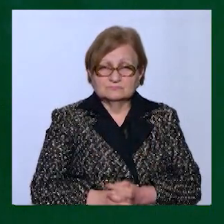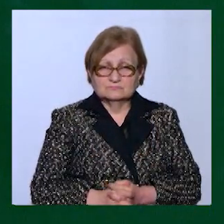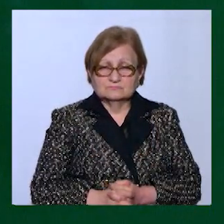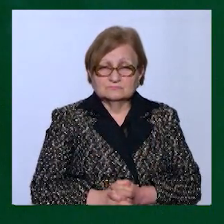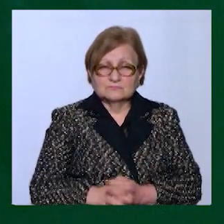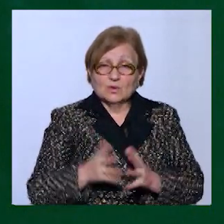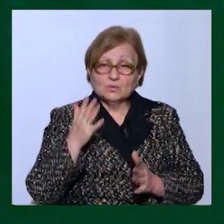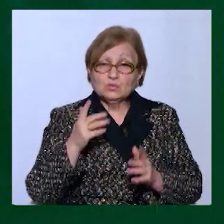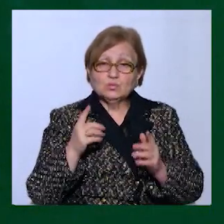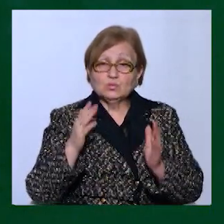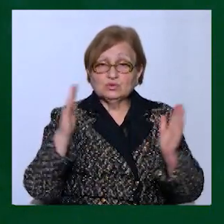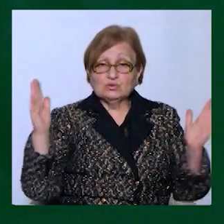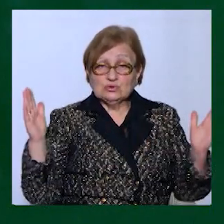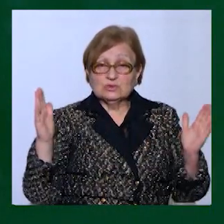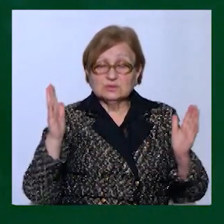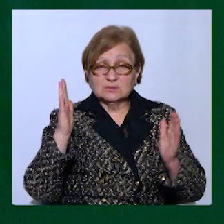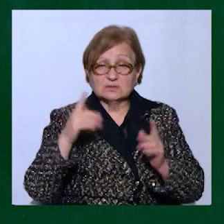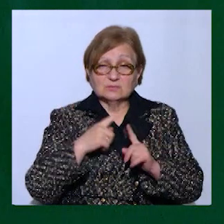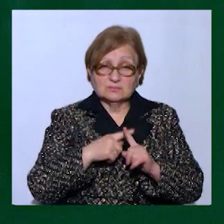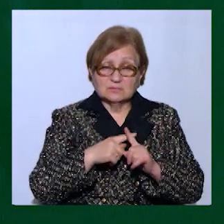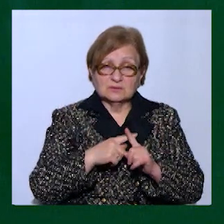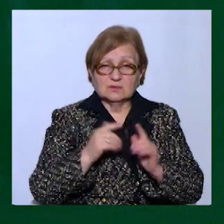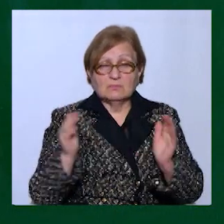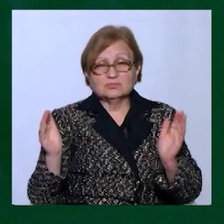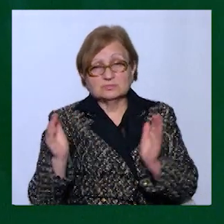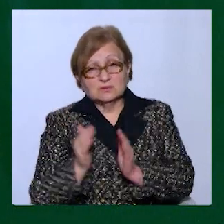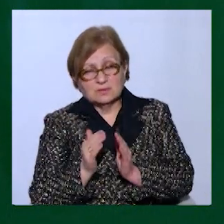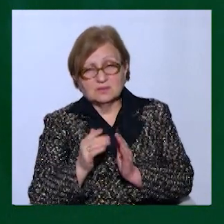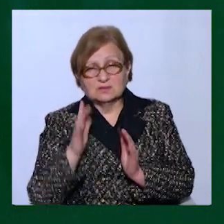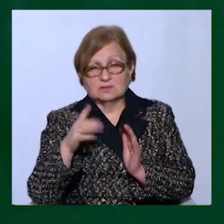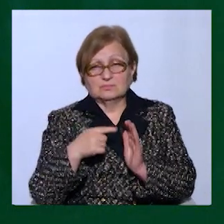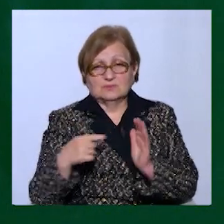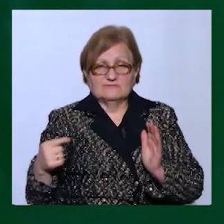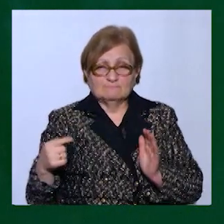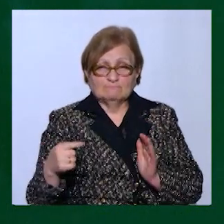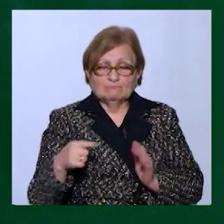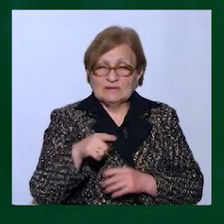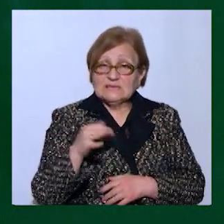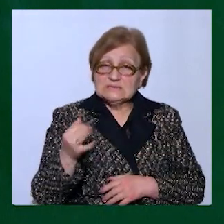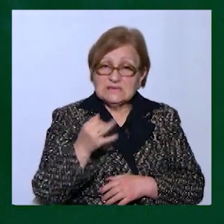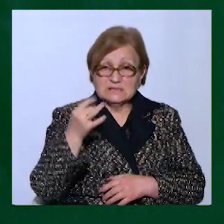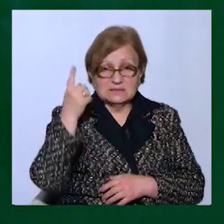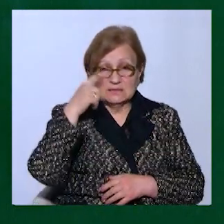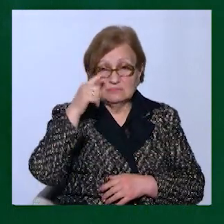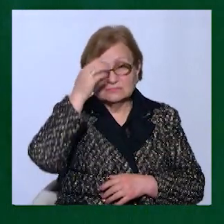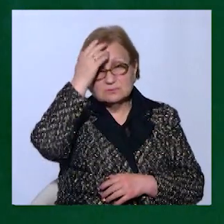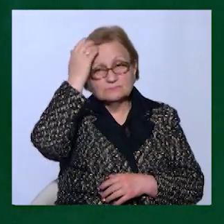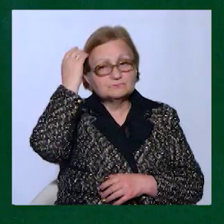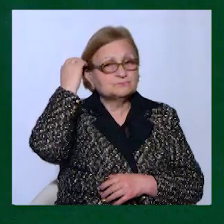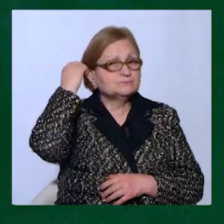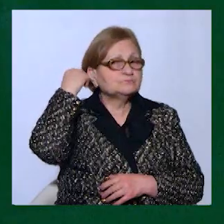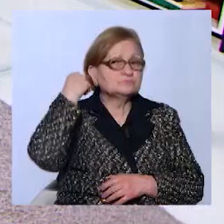დიდს აღნიშნავდი x-ით, მაშინ ნაკლები გამოვიდოდა x - 8. აი ეს ერთ-ერთი საინტერესო ამოცანა